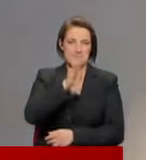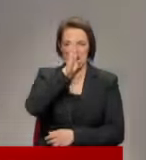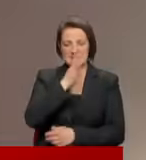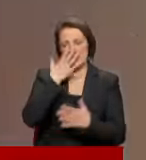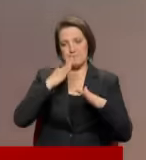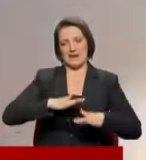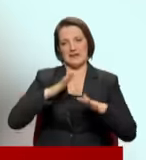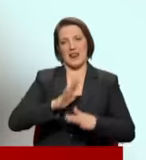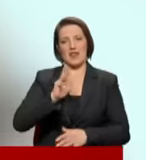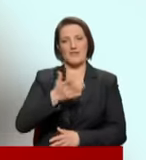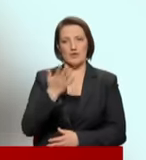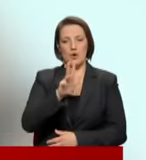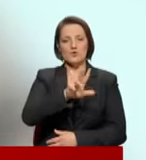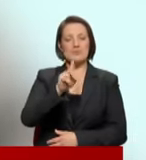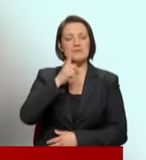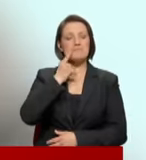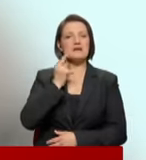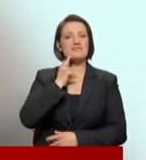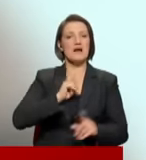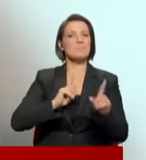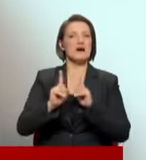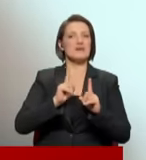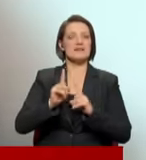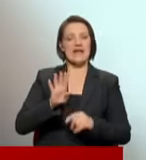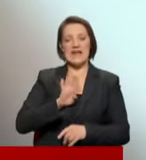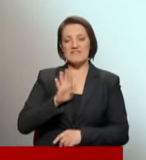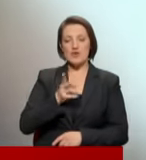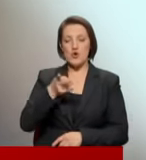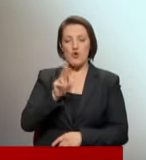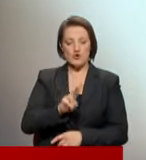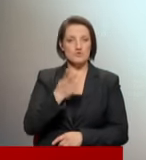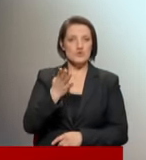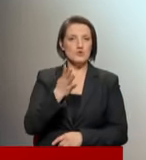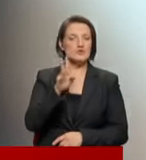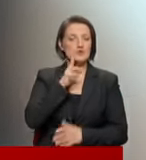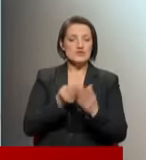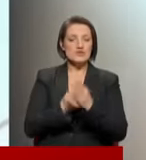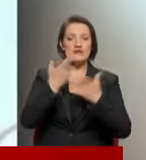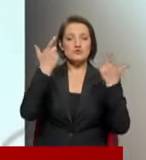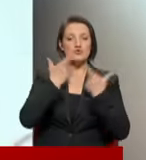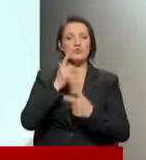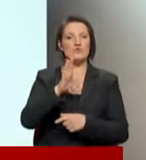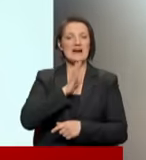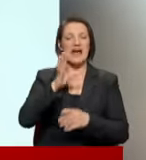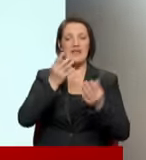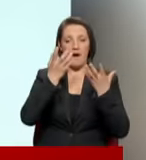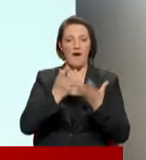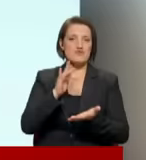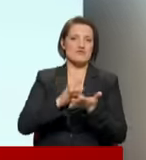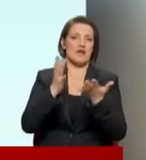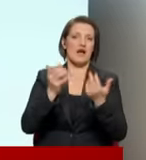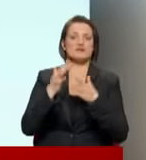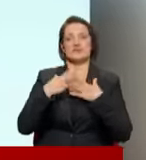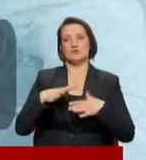adalet bekleyerek geçirdi. 31 Mayıs'taki duruşmada evlatlarının ölümü aydınlansın, sorumlu varsa en ağır cezayı